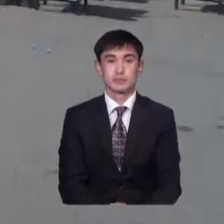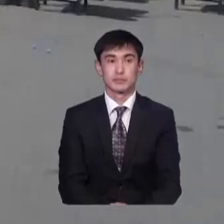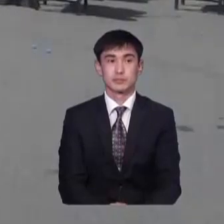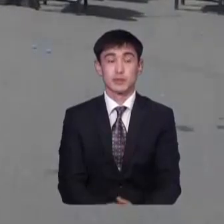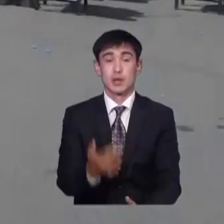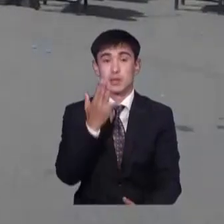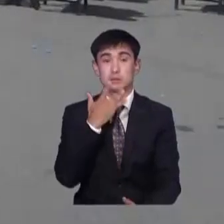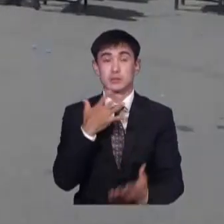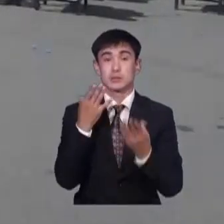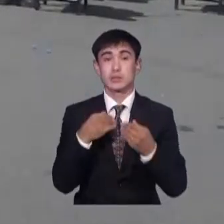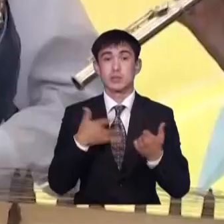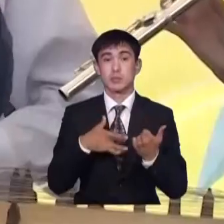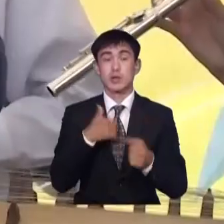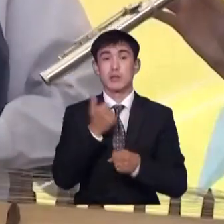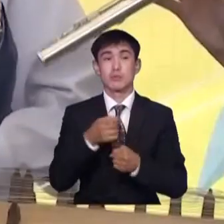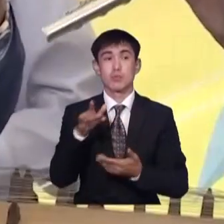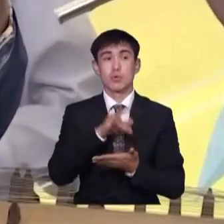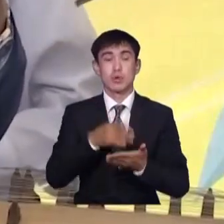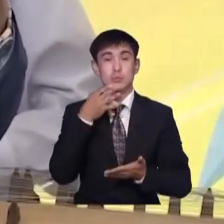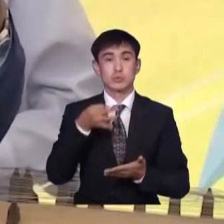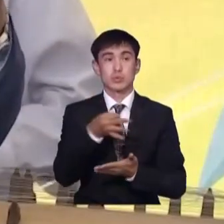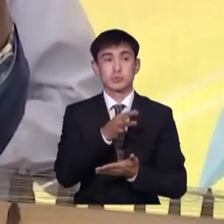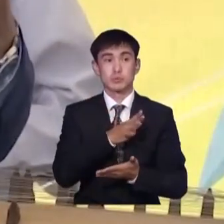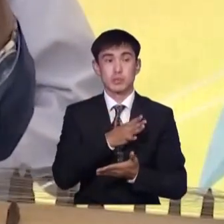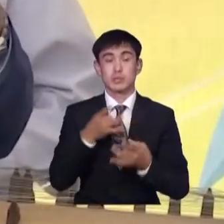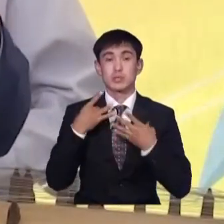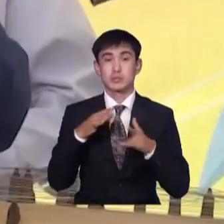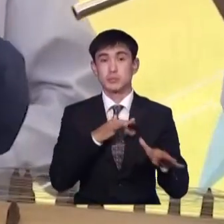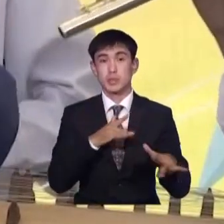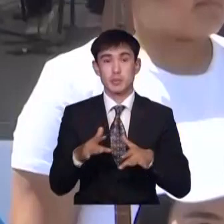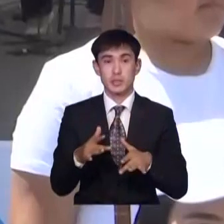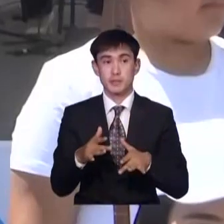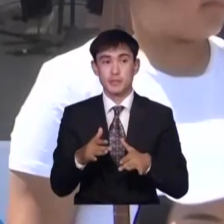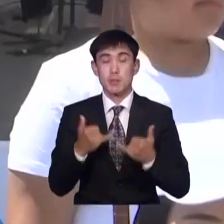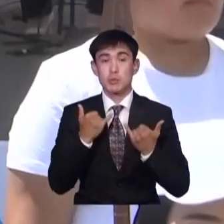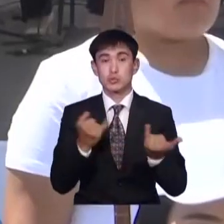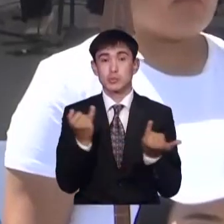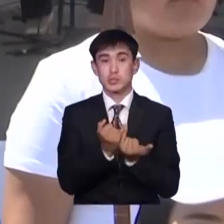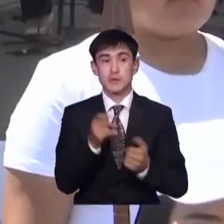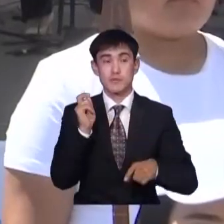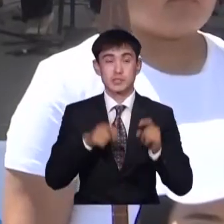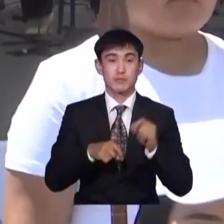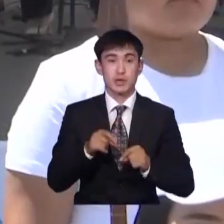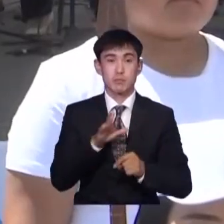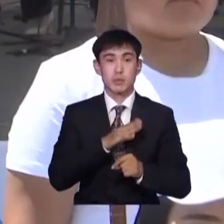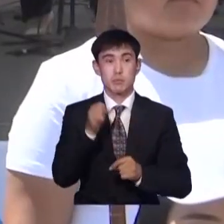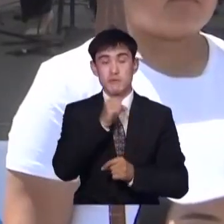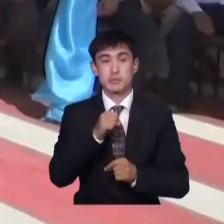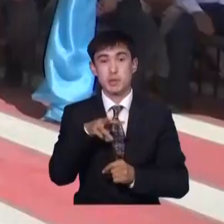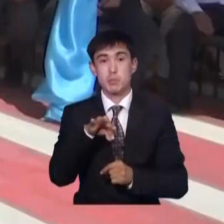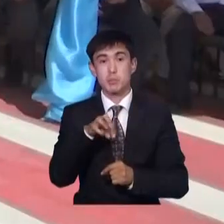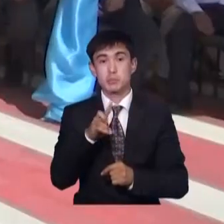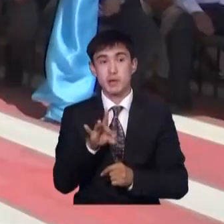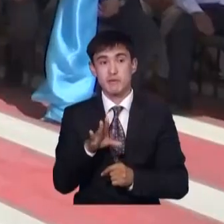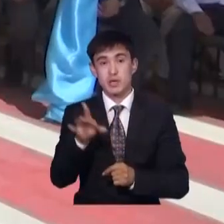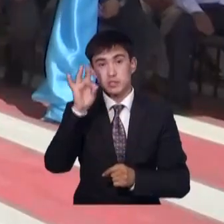В Национальный день Домбры в главном городе Алматинской области состоялось торжественное мероприятие. Почетными гостями фестиваля стали певец Мейрамбек Беспаев